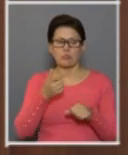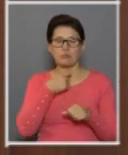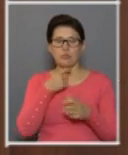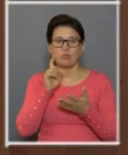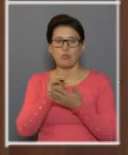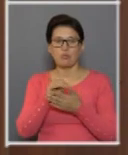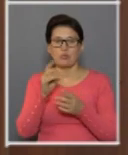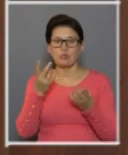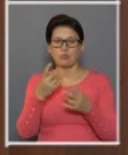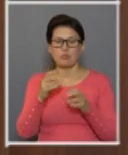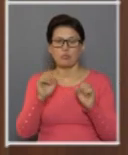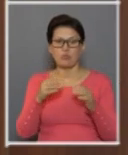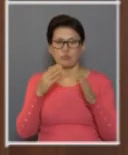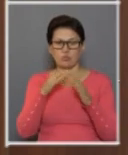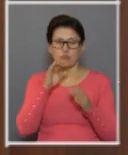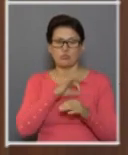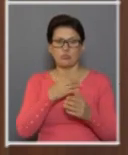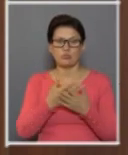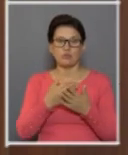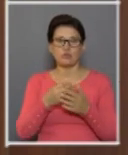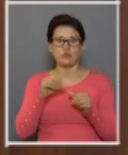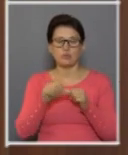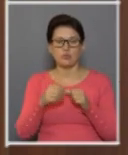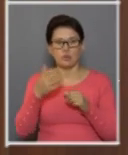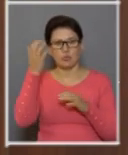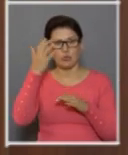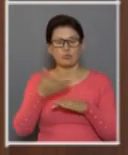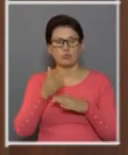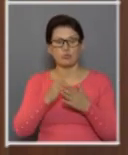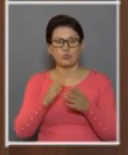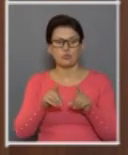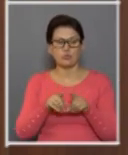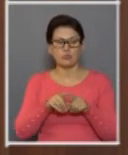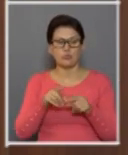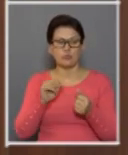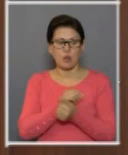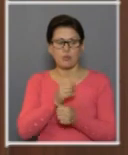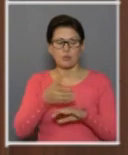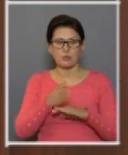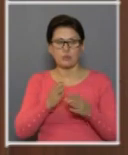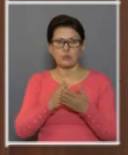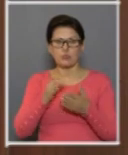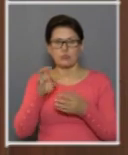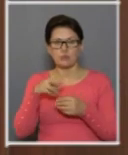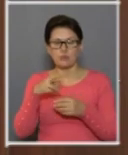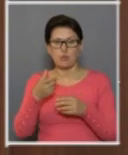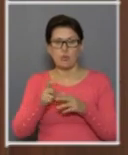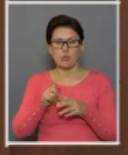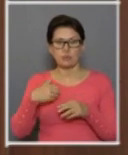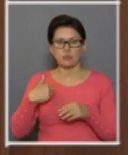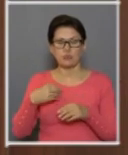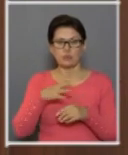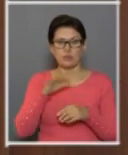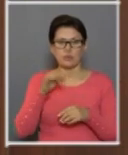емес. Оны үйде қолда не бар. Әсіресе қара наннан жасалған, кептірілген наннан жасалған бутербродтар өте пайдалы